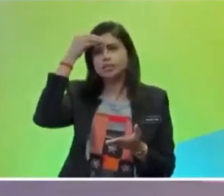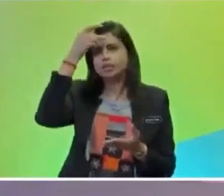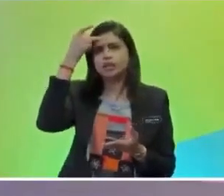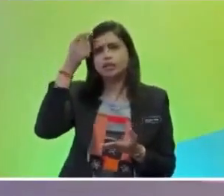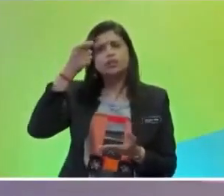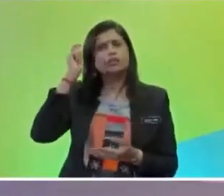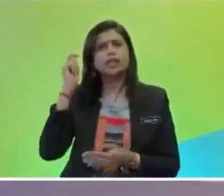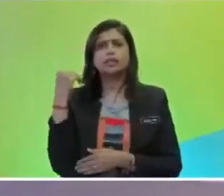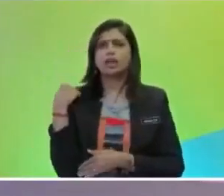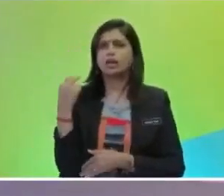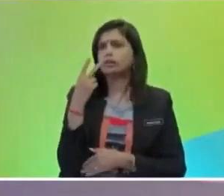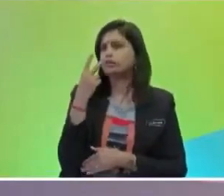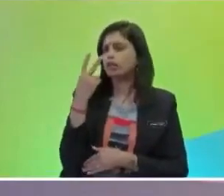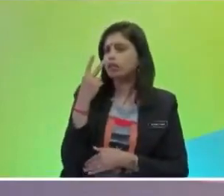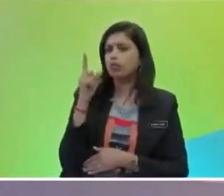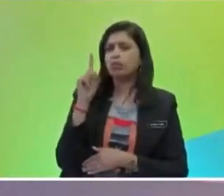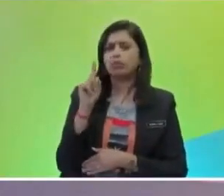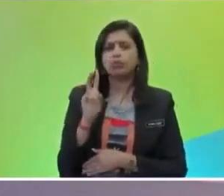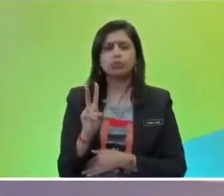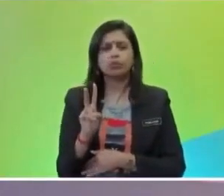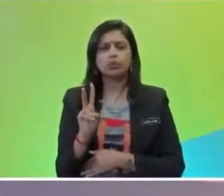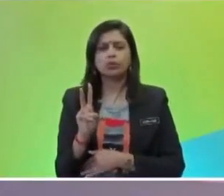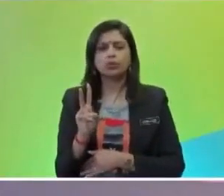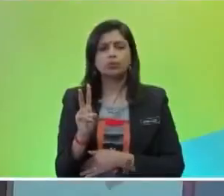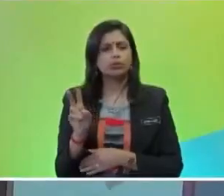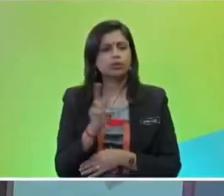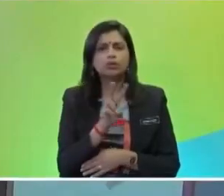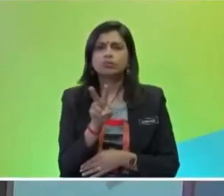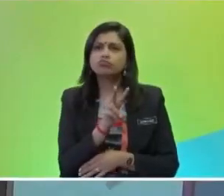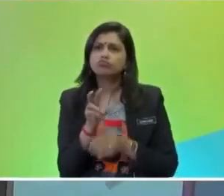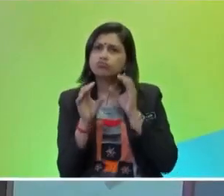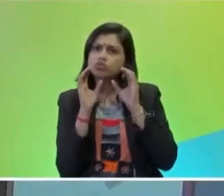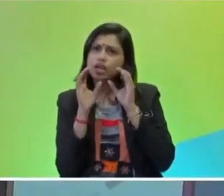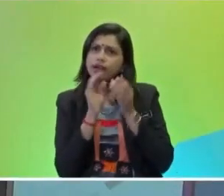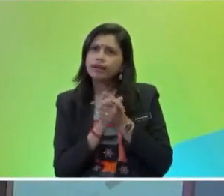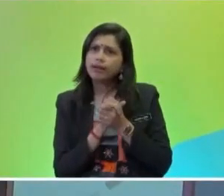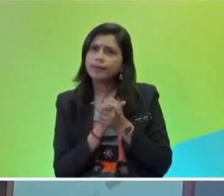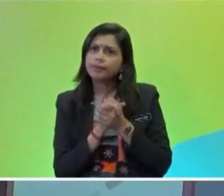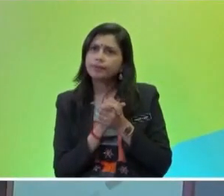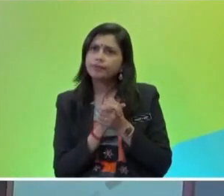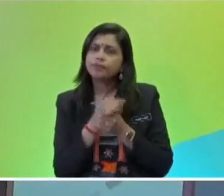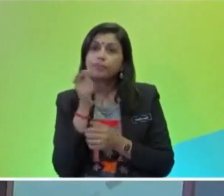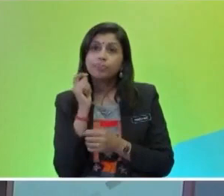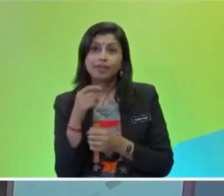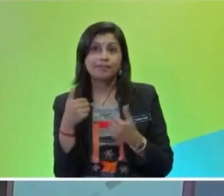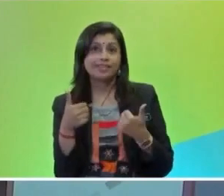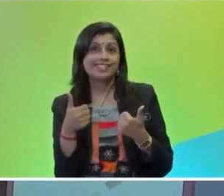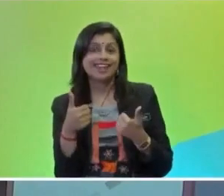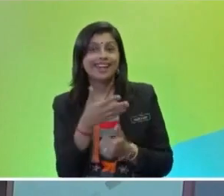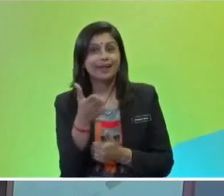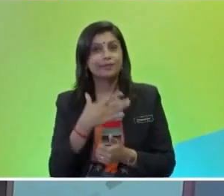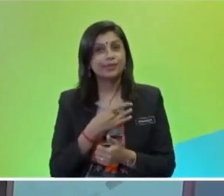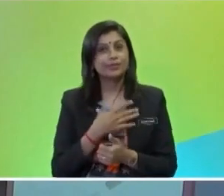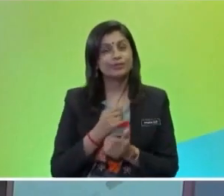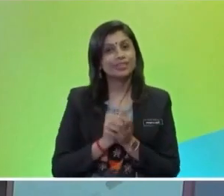ada pada permulaan tadi dengan apa yang kita akan belajar ini? Okey, baik, baik Sean. Gimmick tadi okey tak? Okey. Mesti murid-murid suka kan